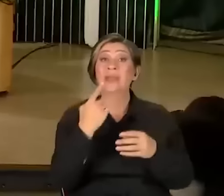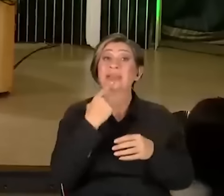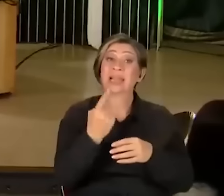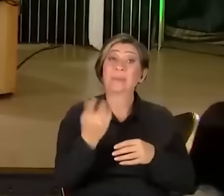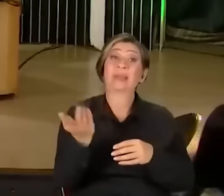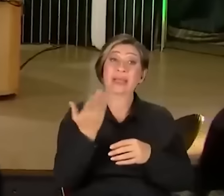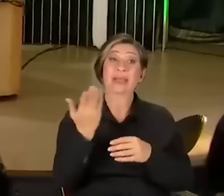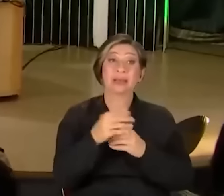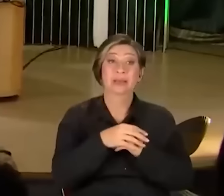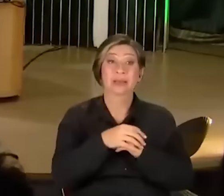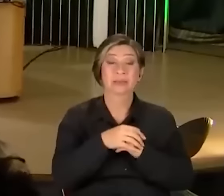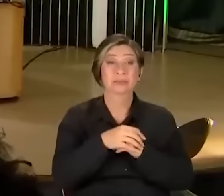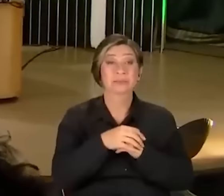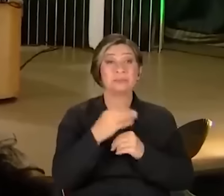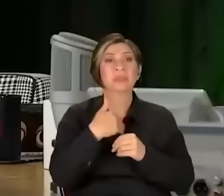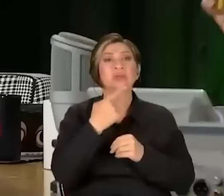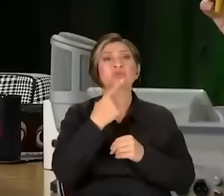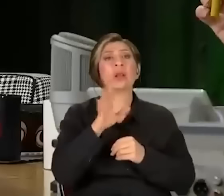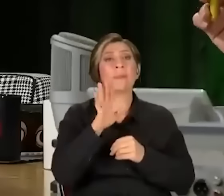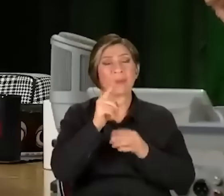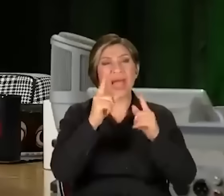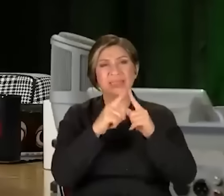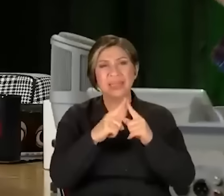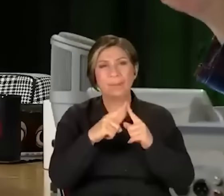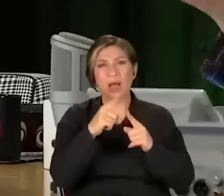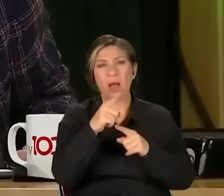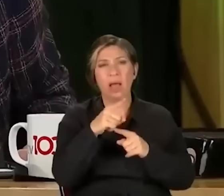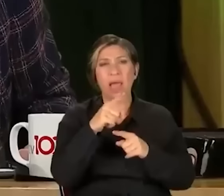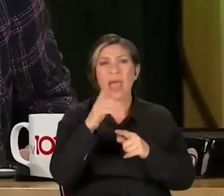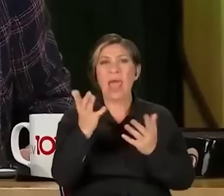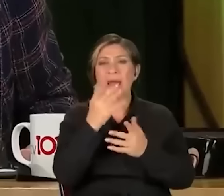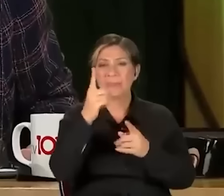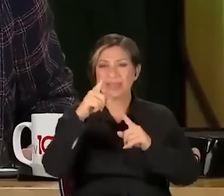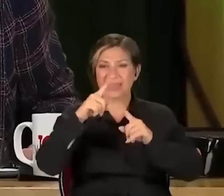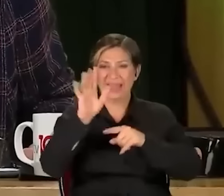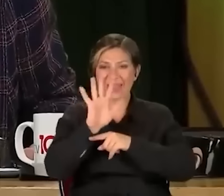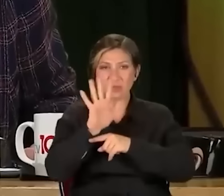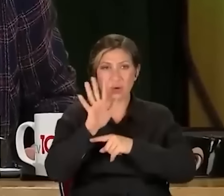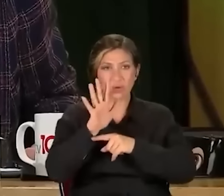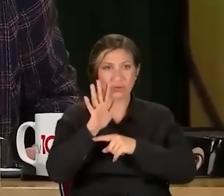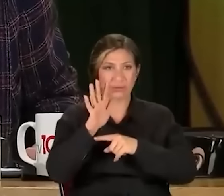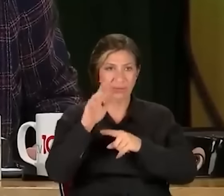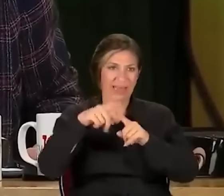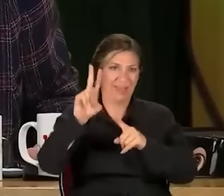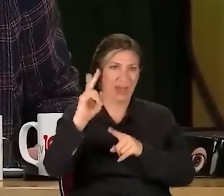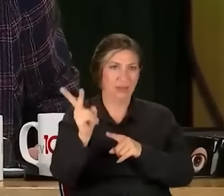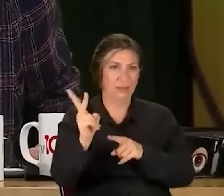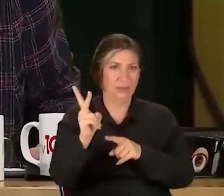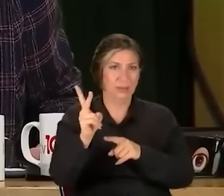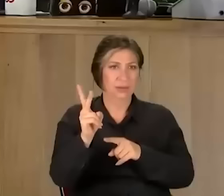diyelim ki bana söyleme bir şey ama bunu hesapla. Yani şu anda herhangi bir televizyon kanalı